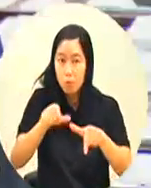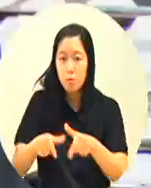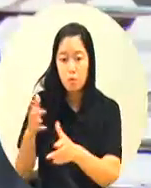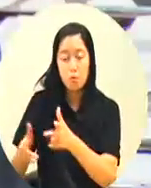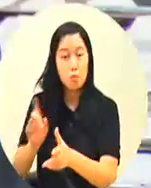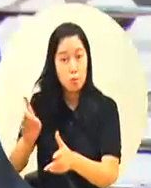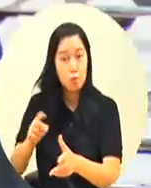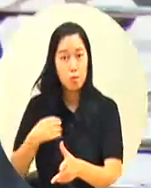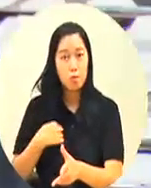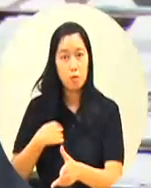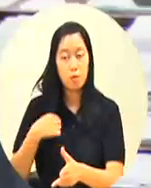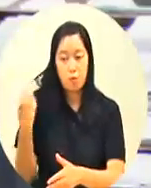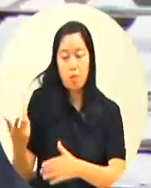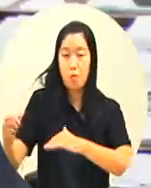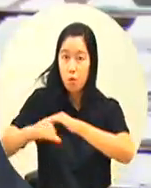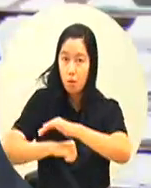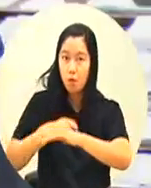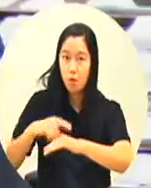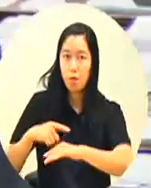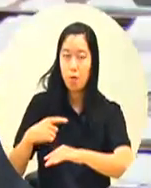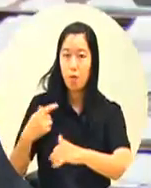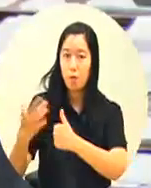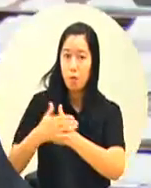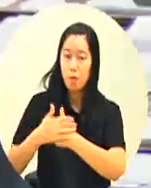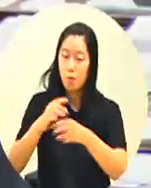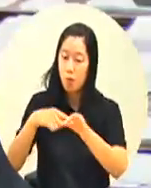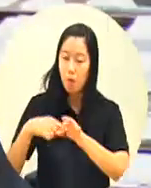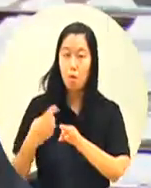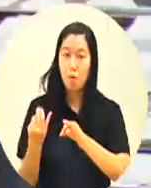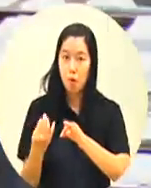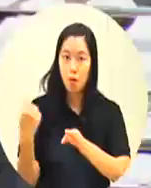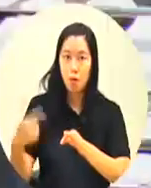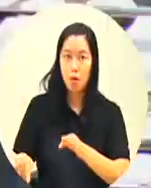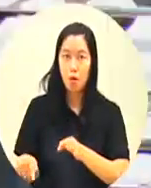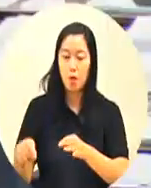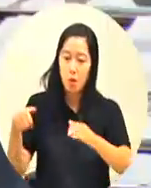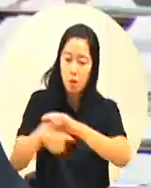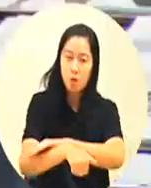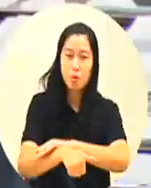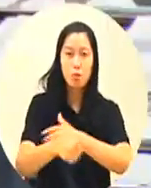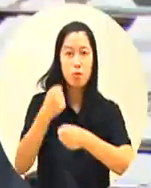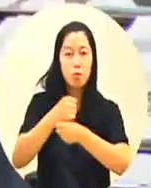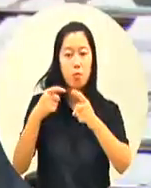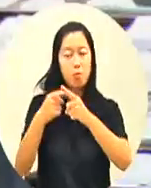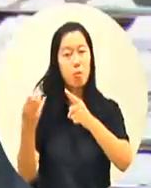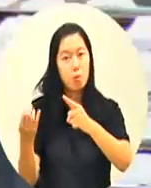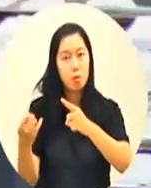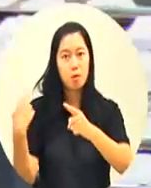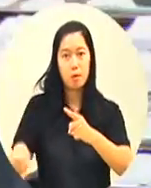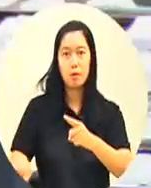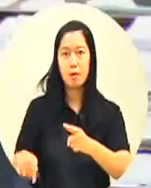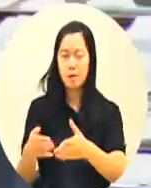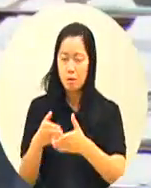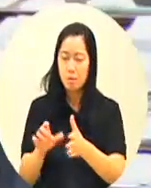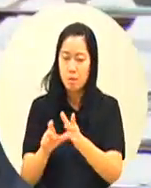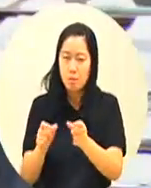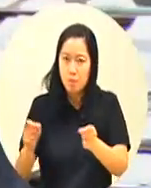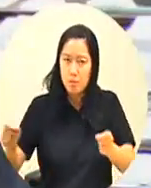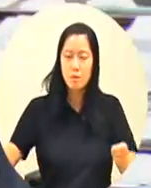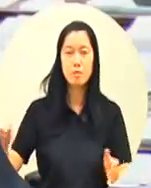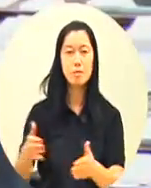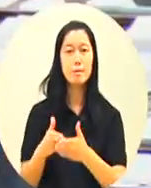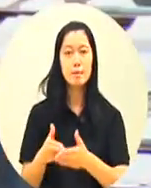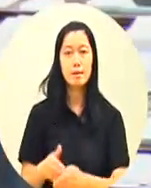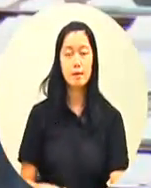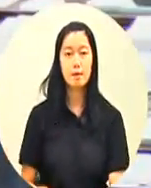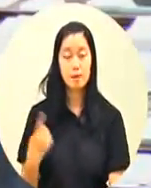它是不是有带来多少产值，当它起来有多少就业机会，其实都还有一段的时间。我更担心的